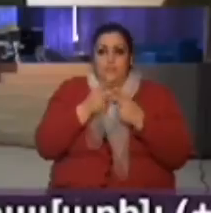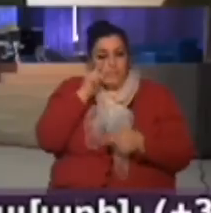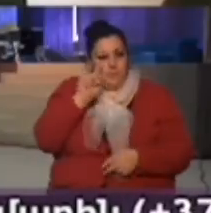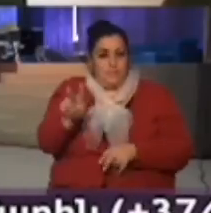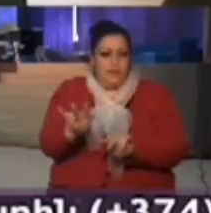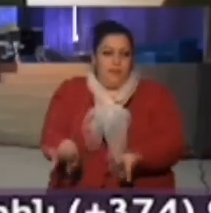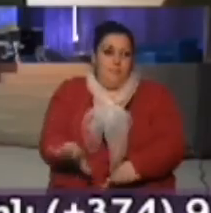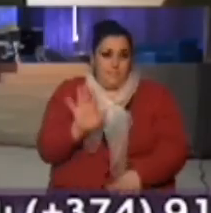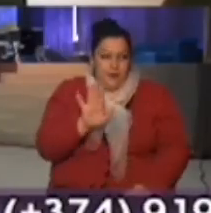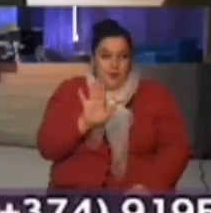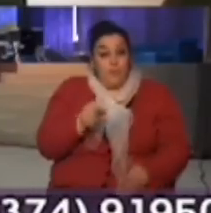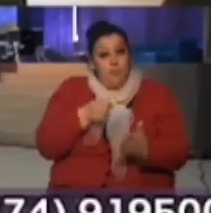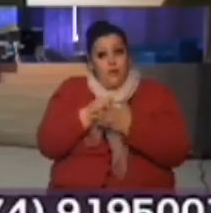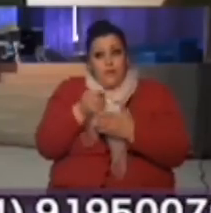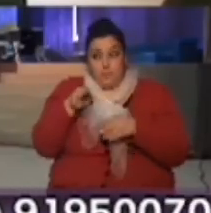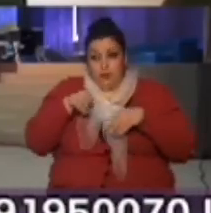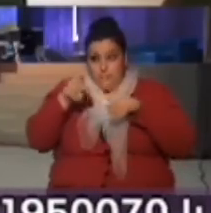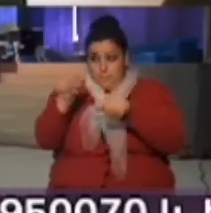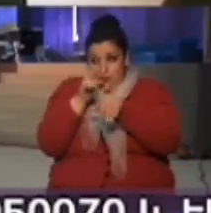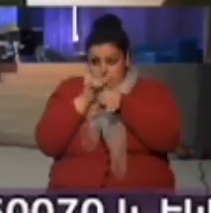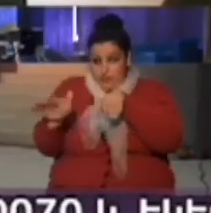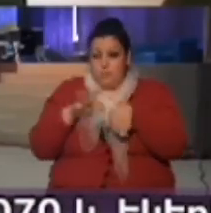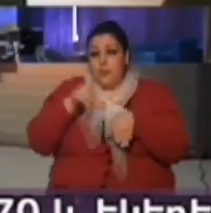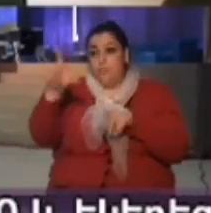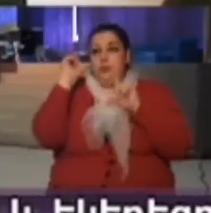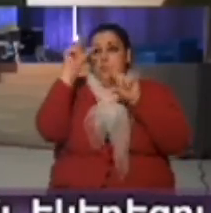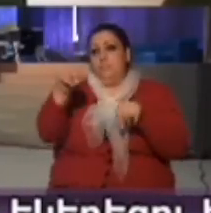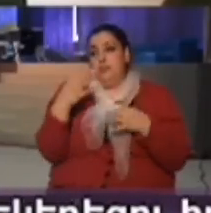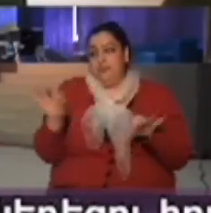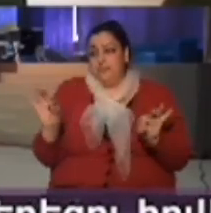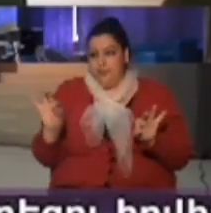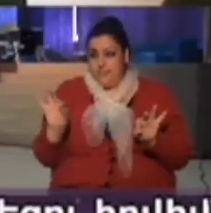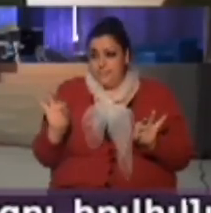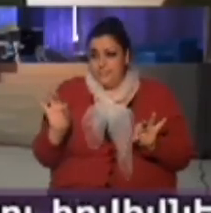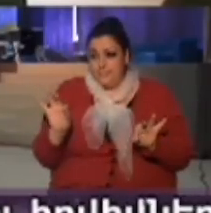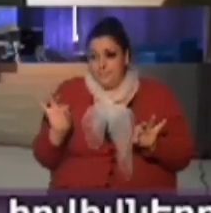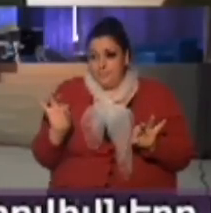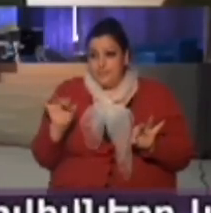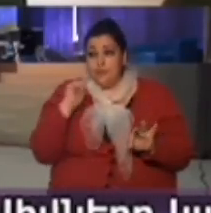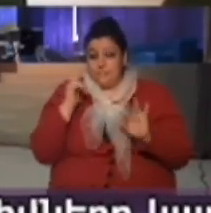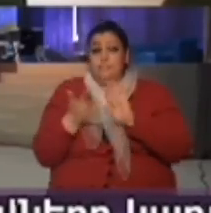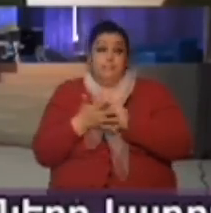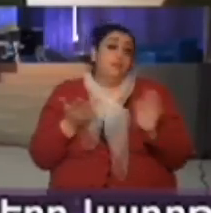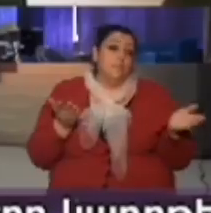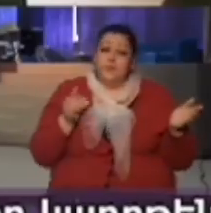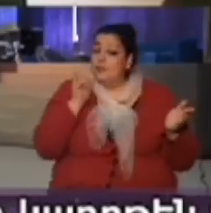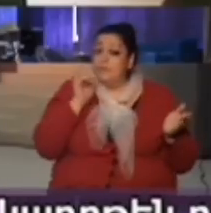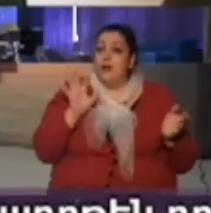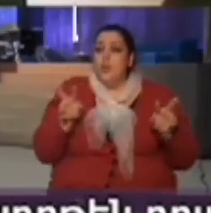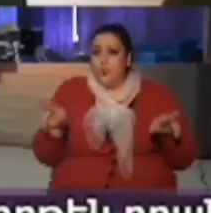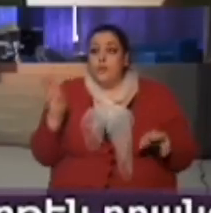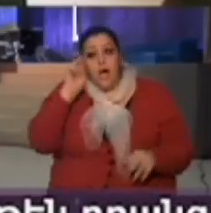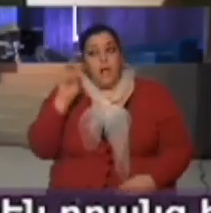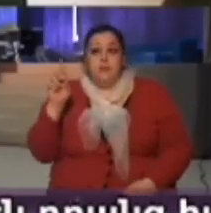դուք խնդիր ունեք այս երկրի, այս պետության հետ, այդ նույն բանը մենք հասկանում ենք հոգևոր առումով, մենք ուխտի մեջ ենք Քրիստոսի